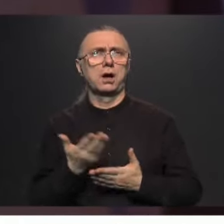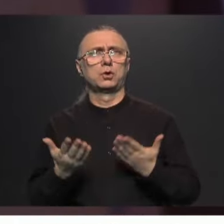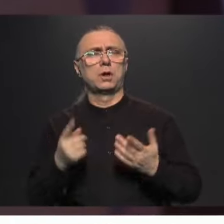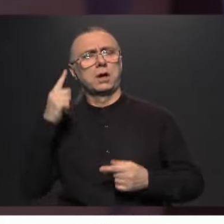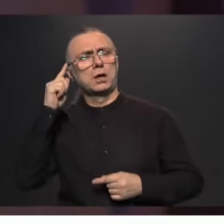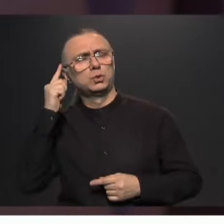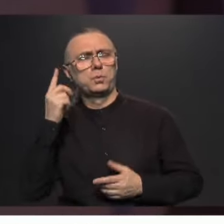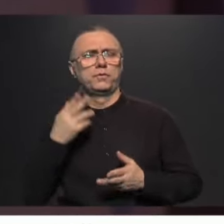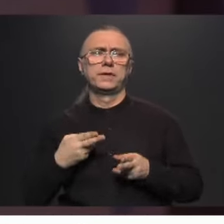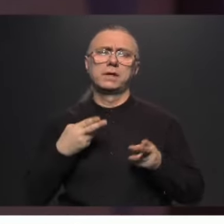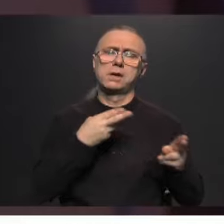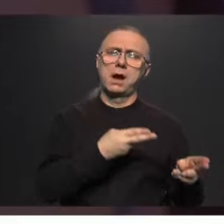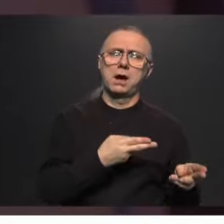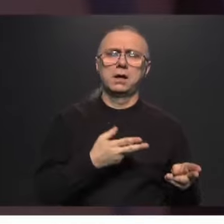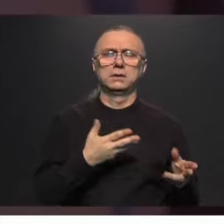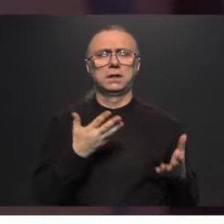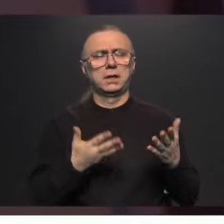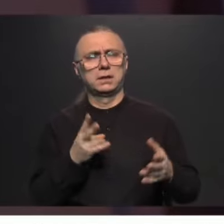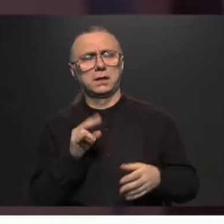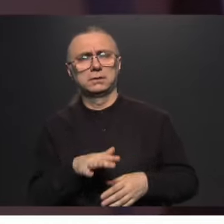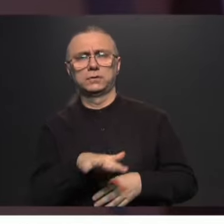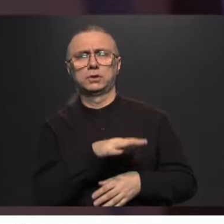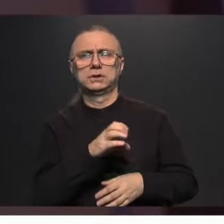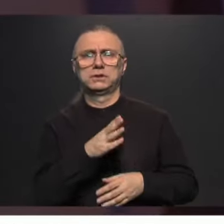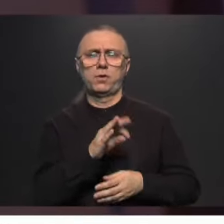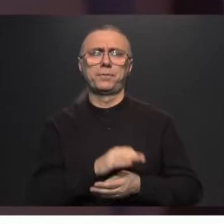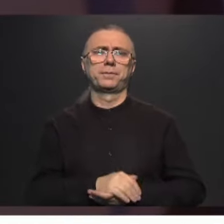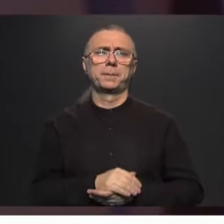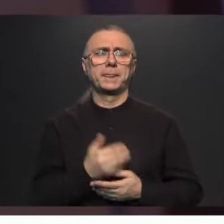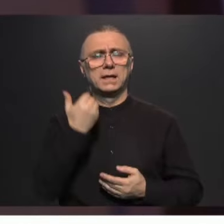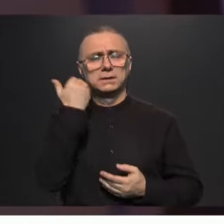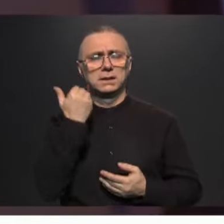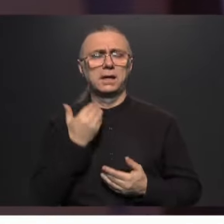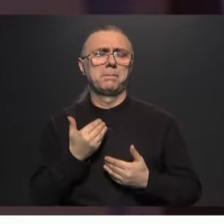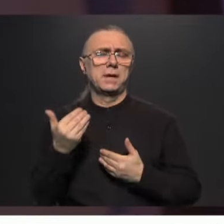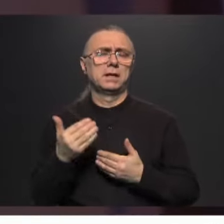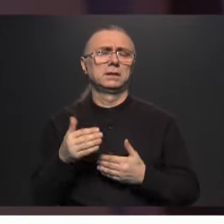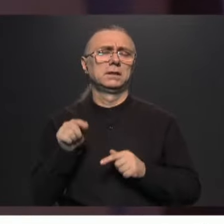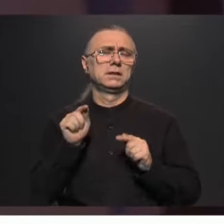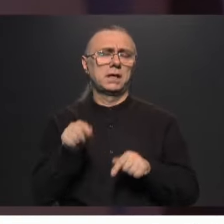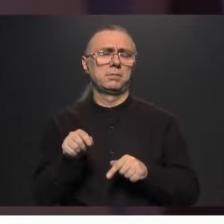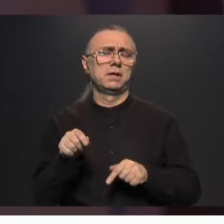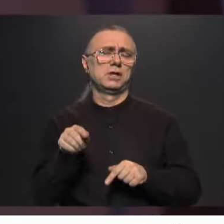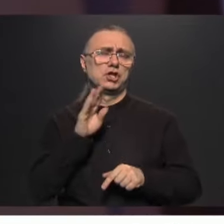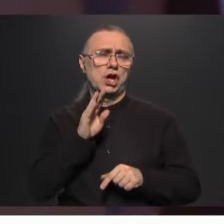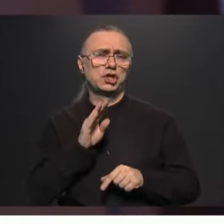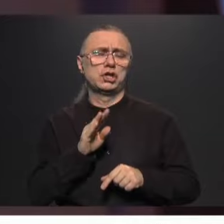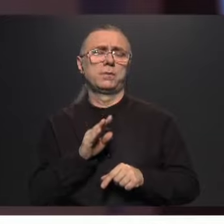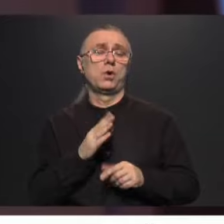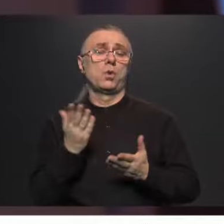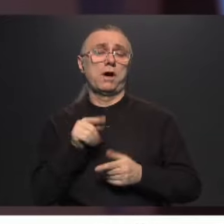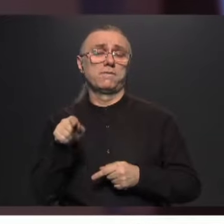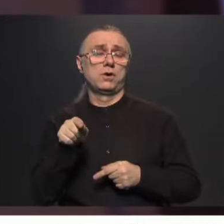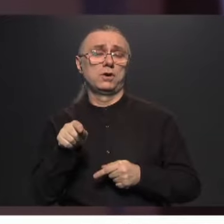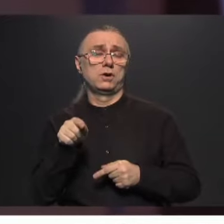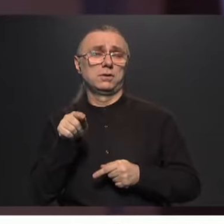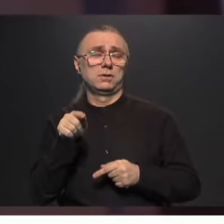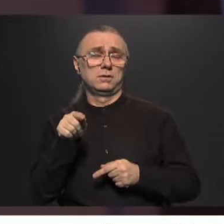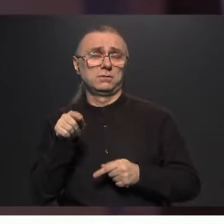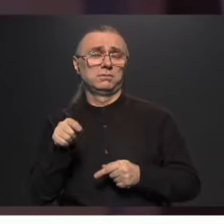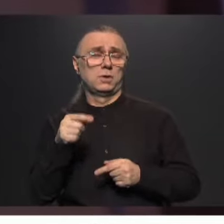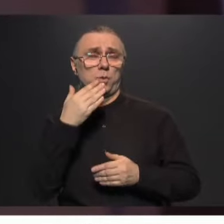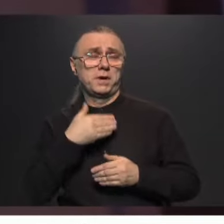им? Конечно, стыдно перед теми женщинами, у кого близкие там сейчас. Тем женщинам, которым страшно,